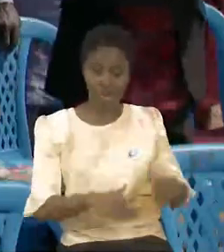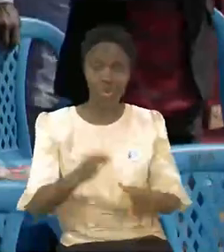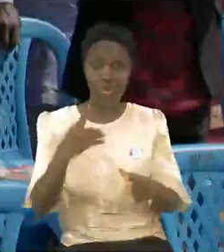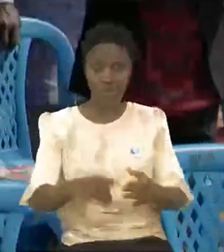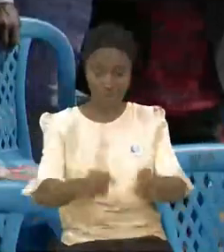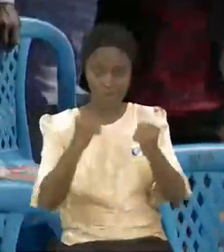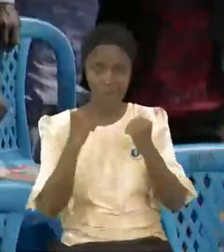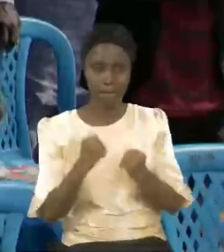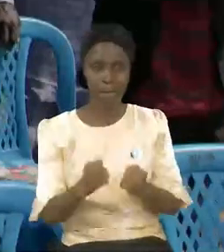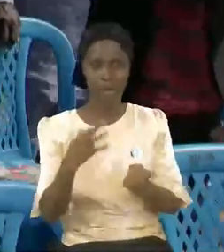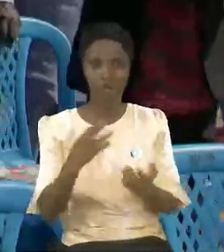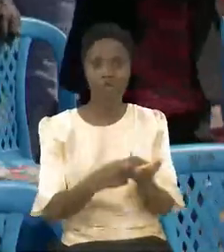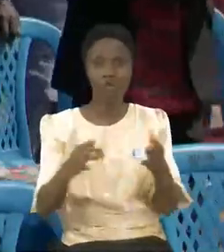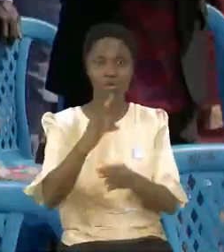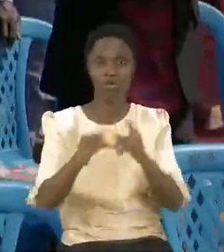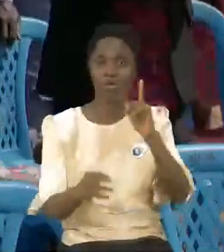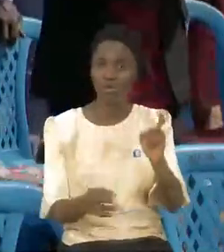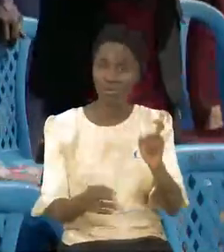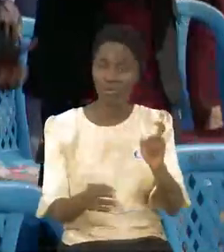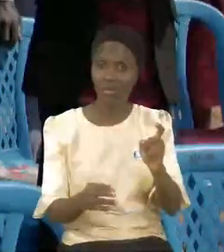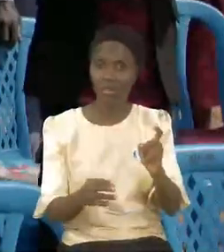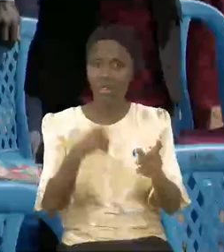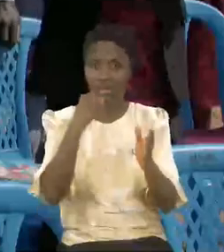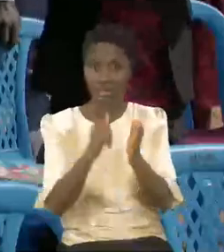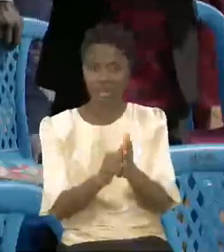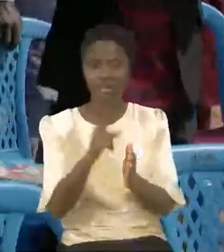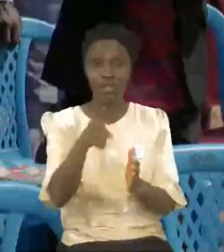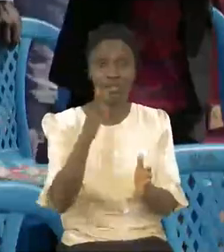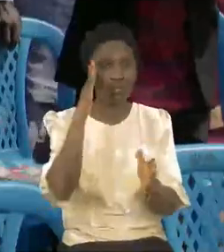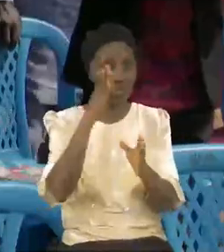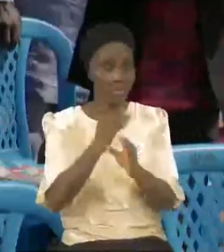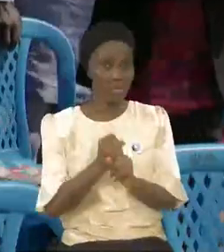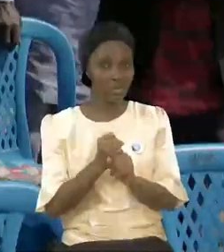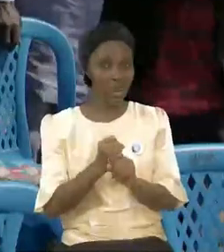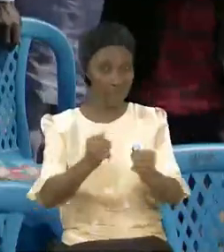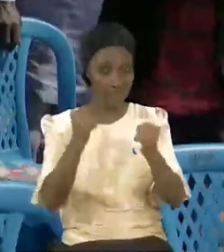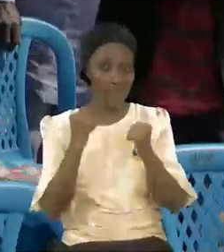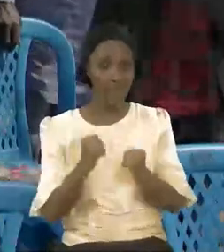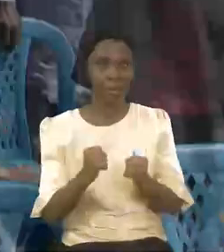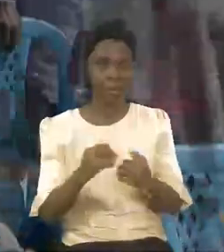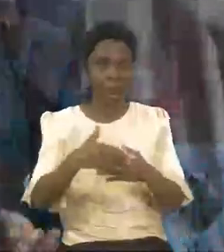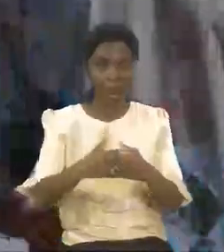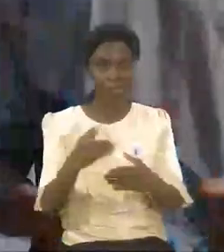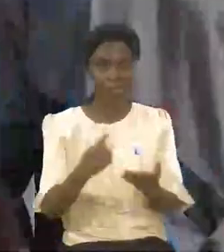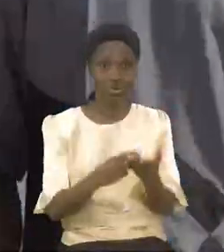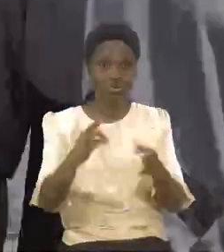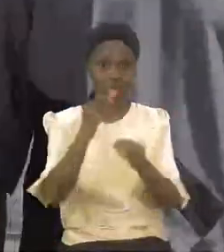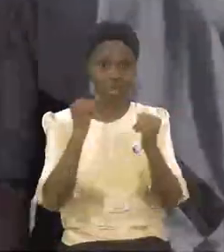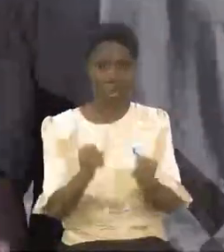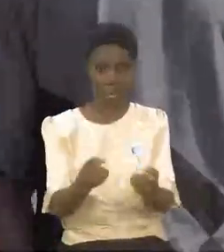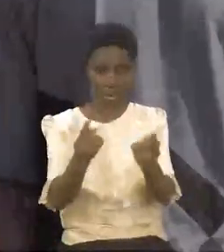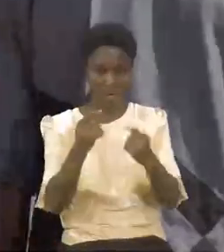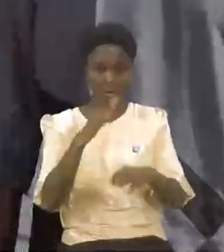dans l'océan du Saint-Esprit? Vous recevrez une puissance. Le Saint-Esprit survenant sur vous, vous serez mes témoins